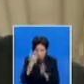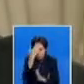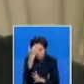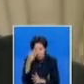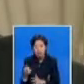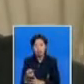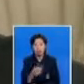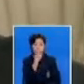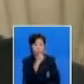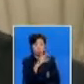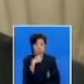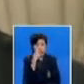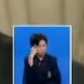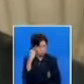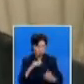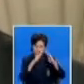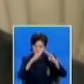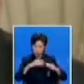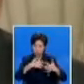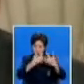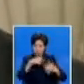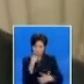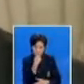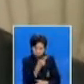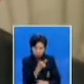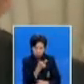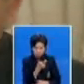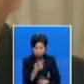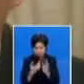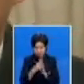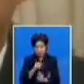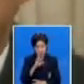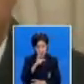ไหนมองว่าตัวเองน่าจะอยู่ในข่ายเดียวกับ11ที่ถูก